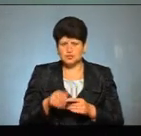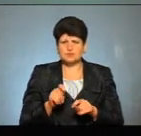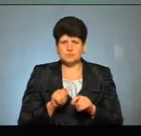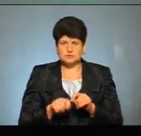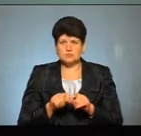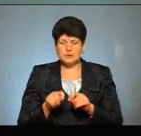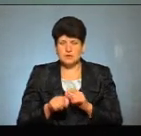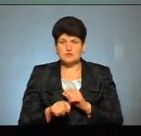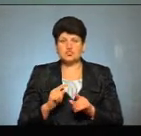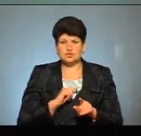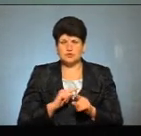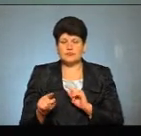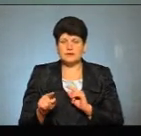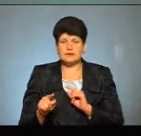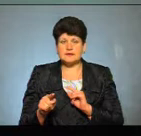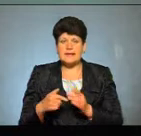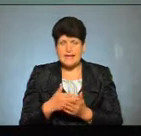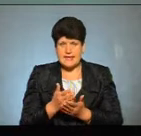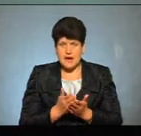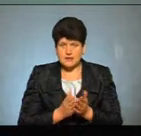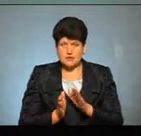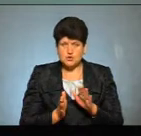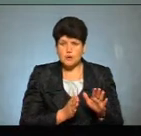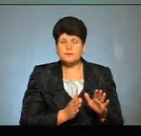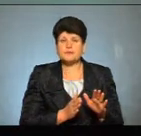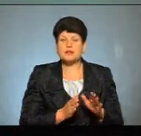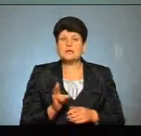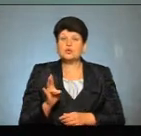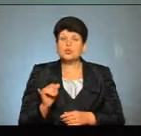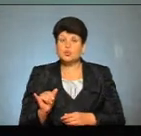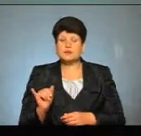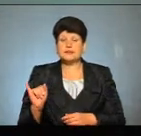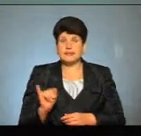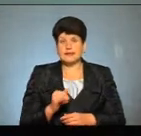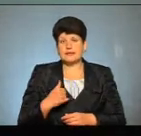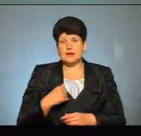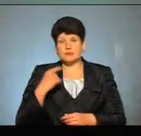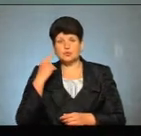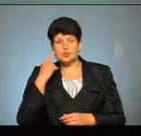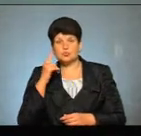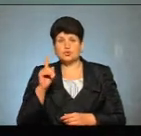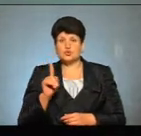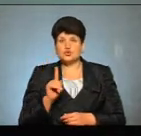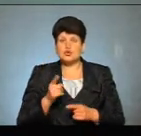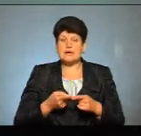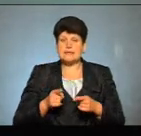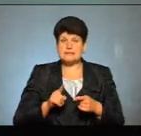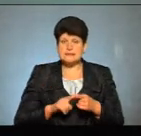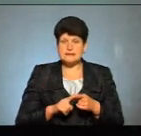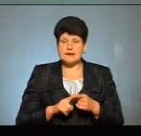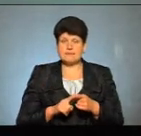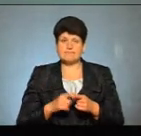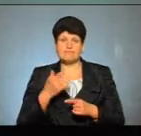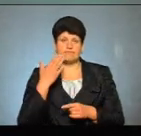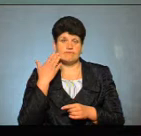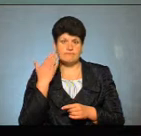досліджуватися доволі швидко і якісно. Ну, і я думаю, що це дещо